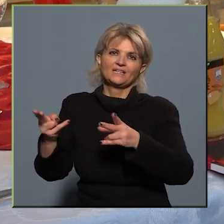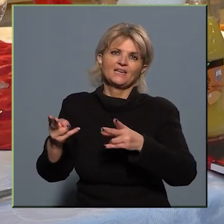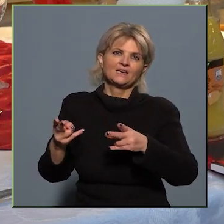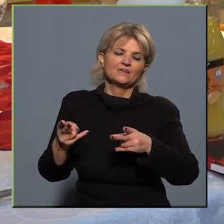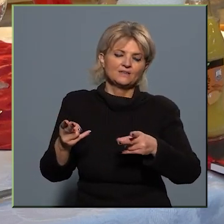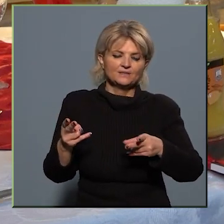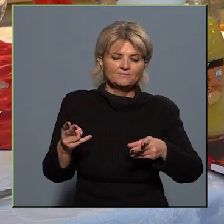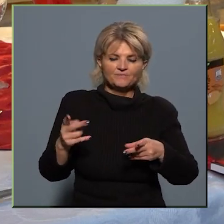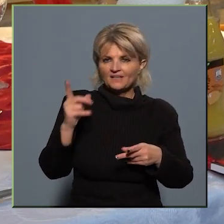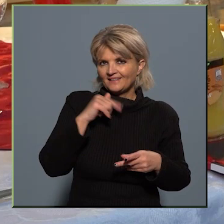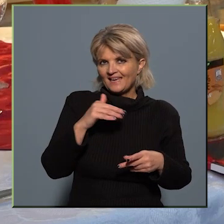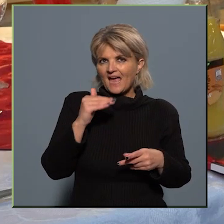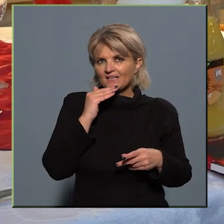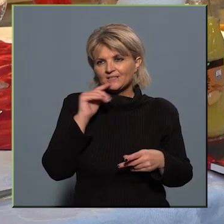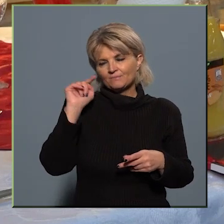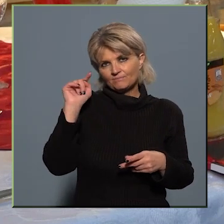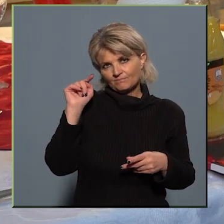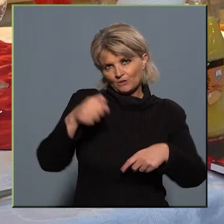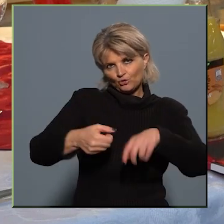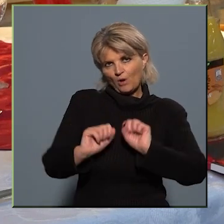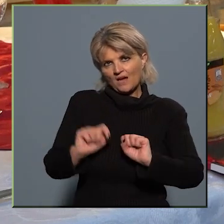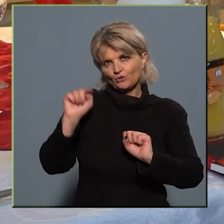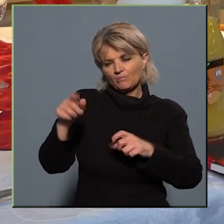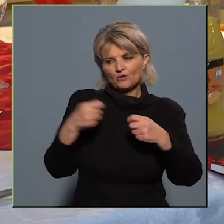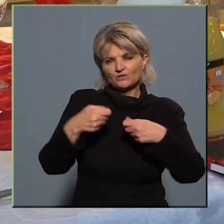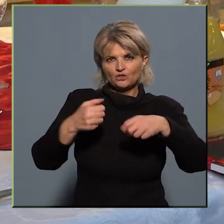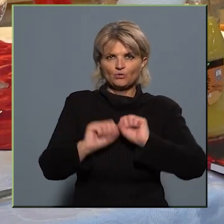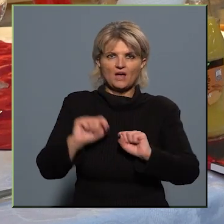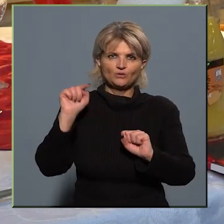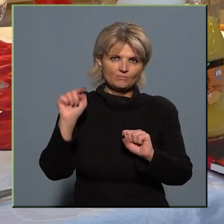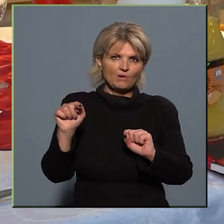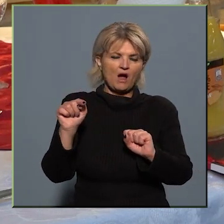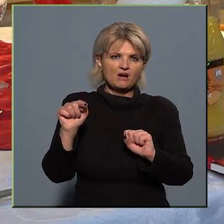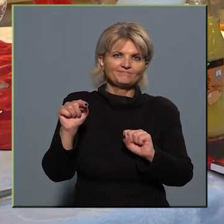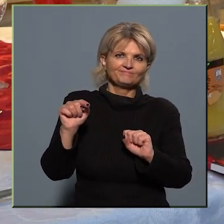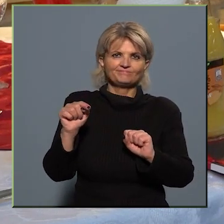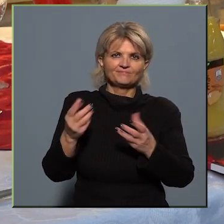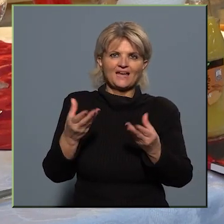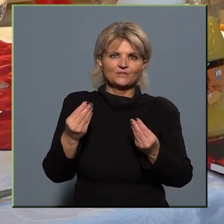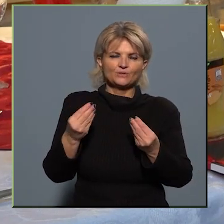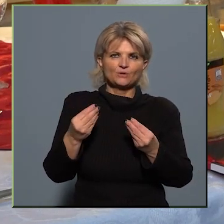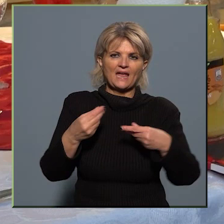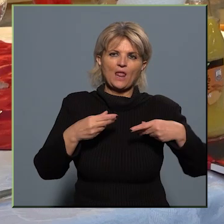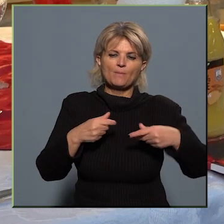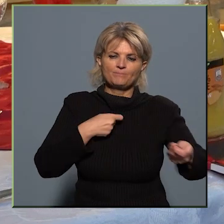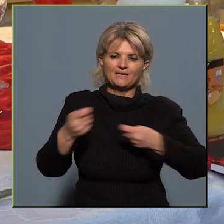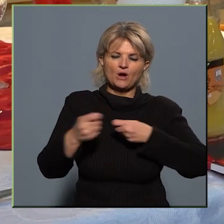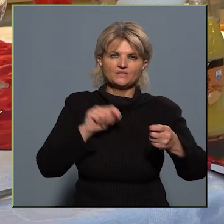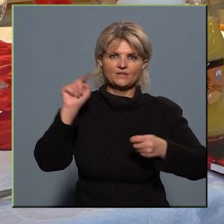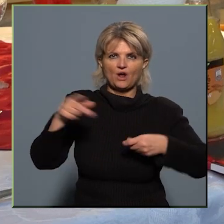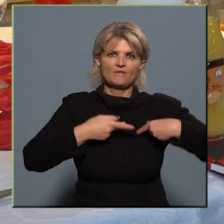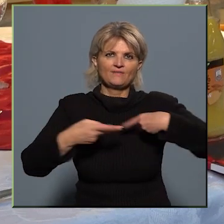már akkor ugye TSZ tulajdonban, vagy közös tulajdonban tartozó eszközökkel a piacra.